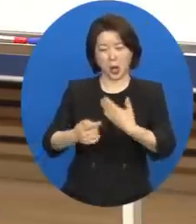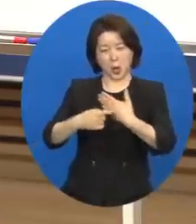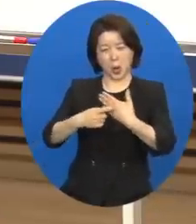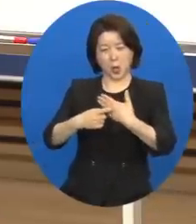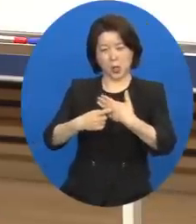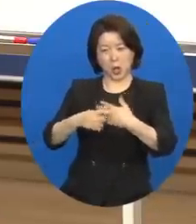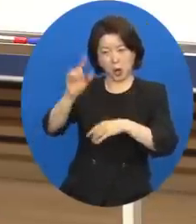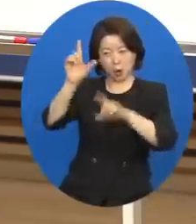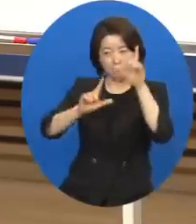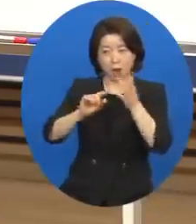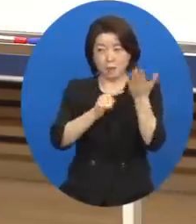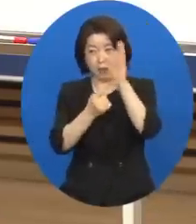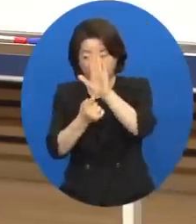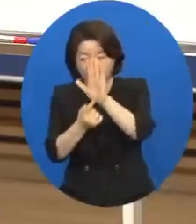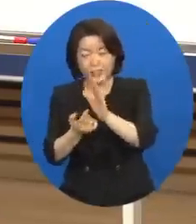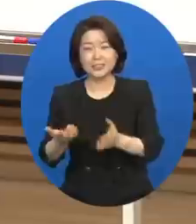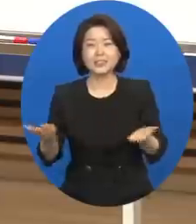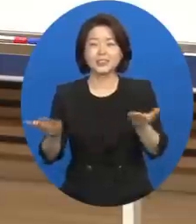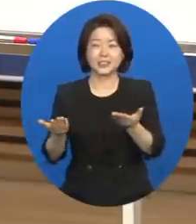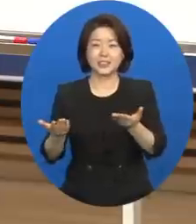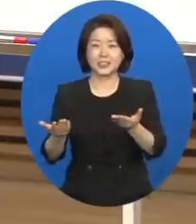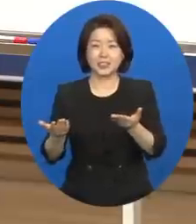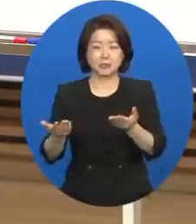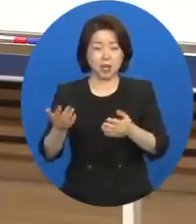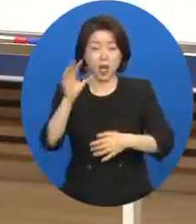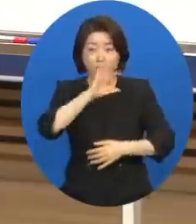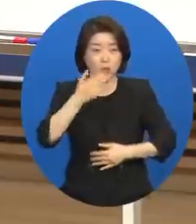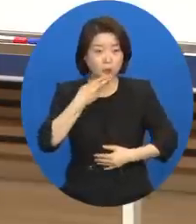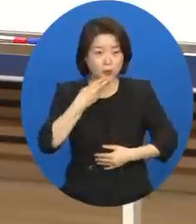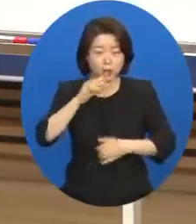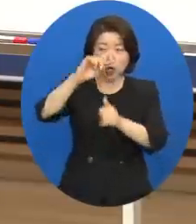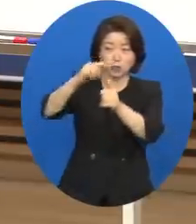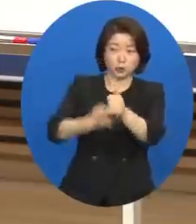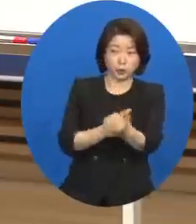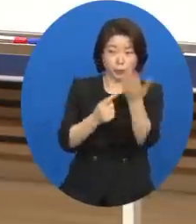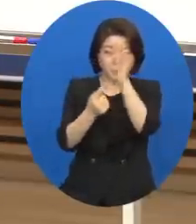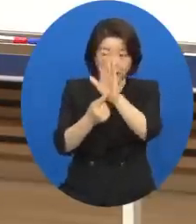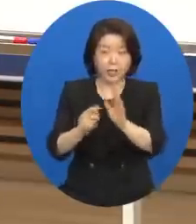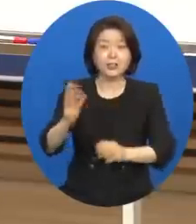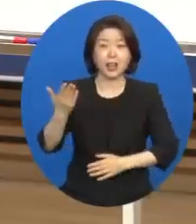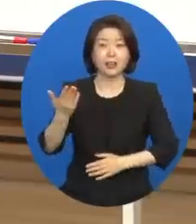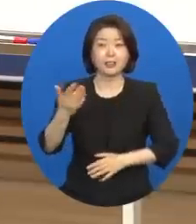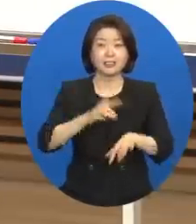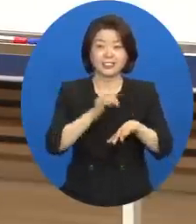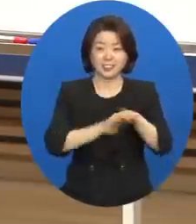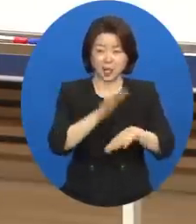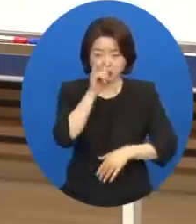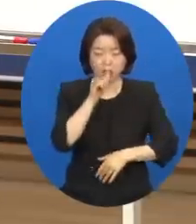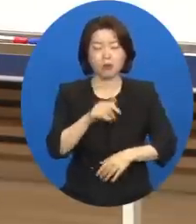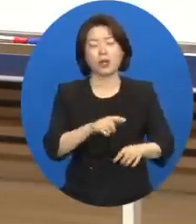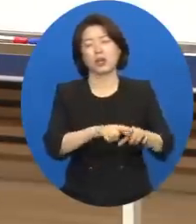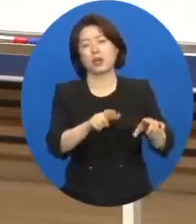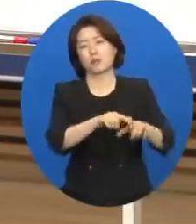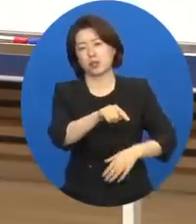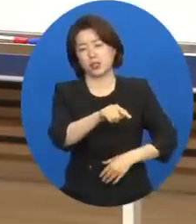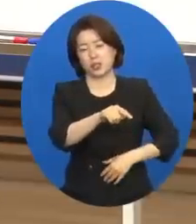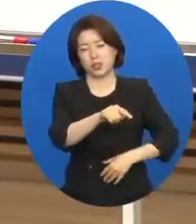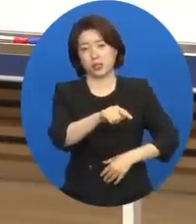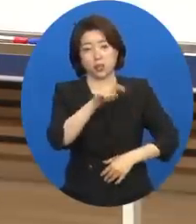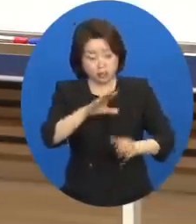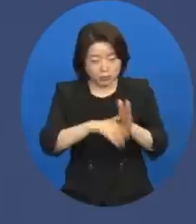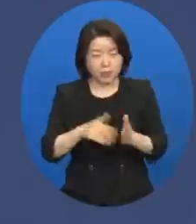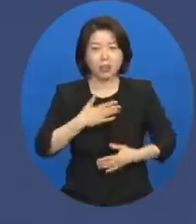너무 반응하는 일에 그냥 뭐 연습 안 해도 저절로 되는 체질이라서 이게 보통 일이 아닙니다. 그래서 믿음을 써야